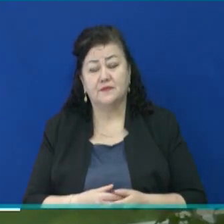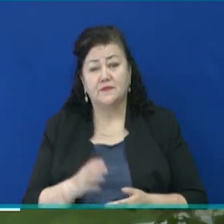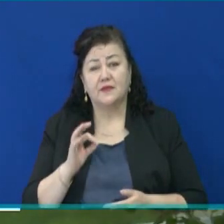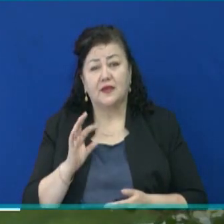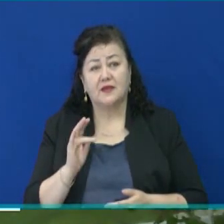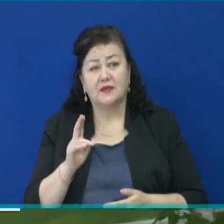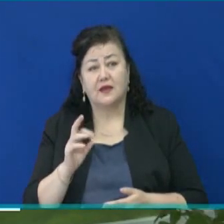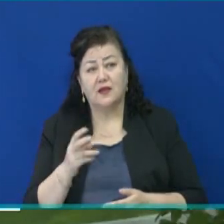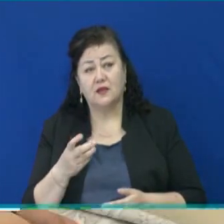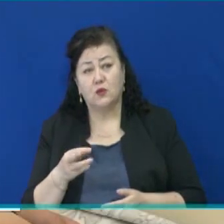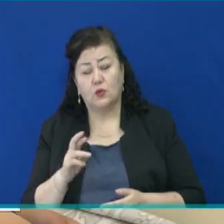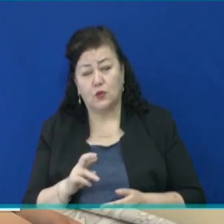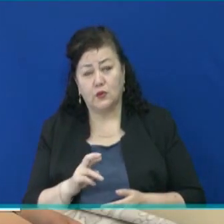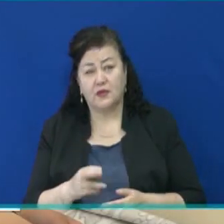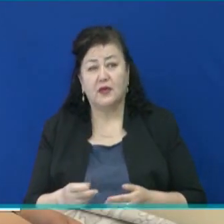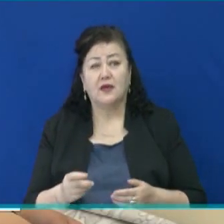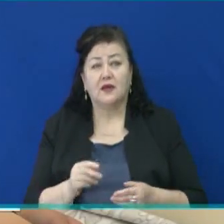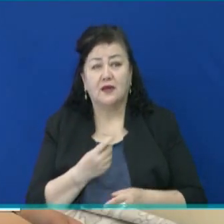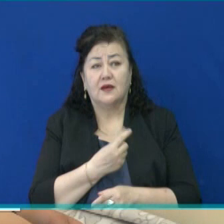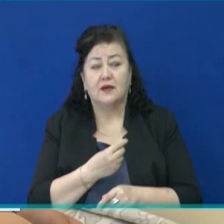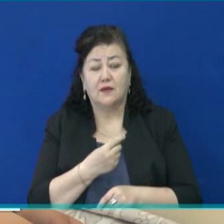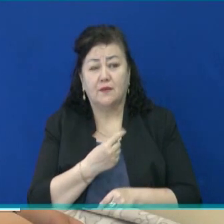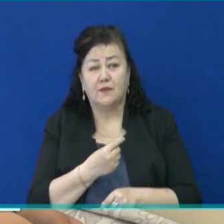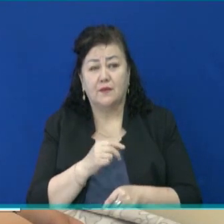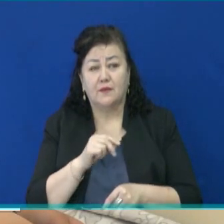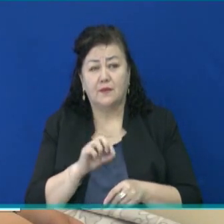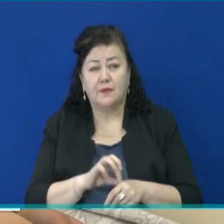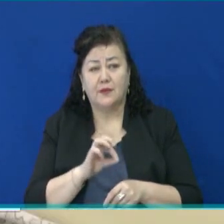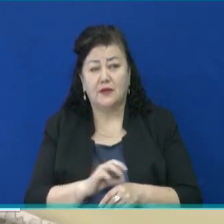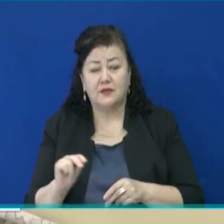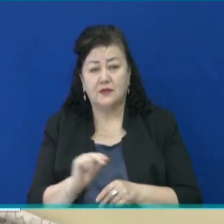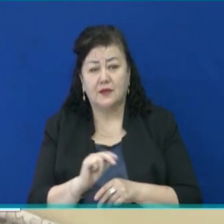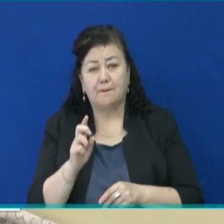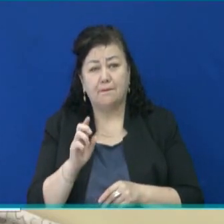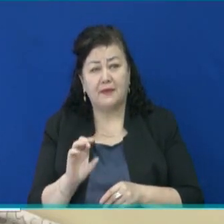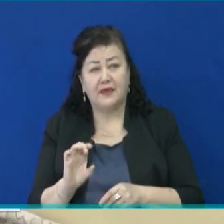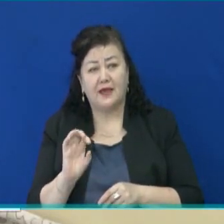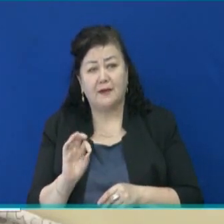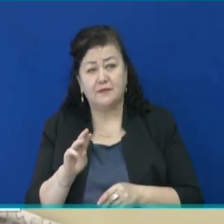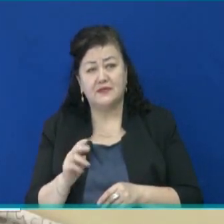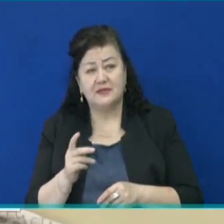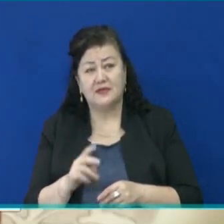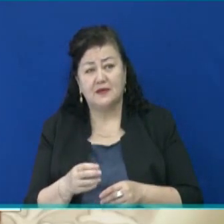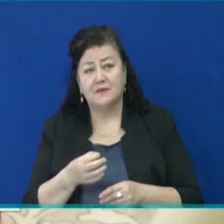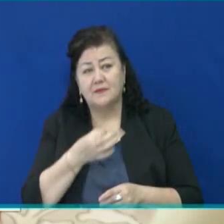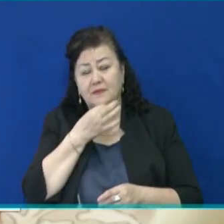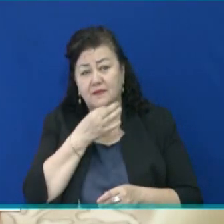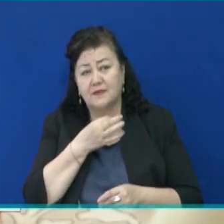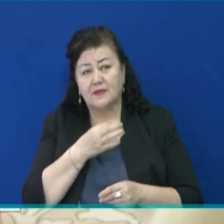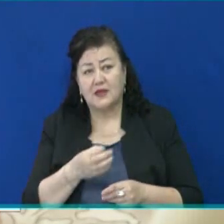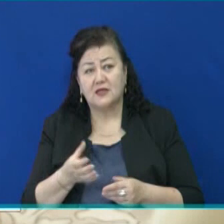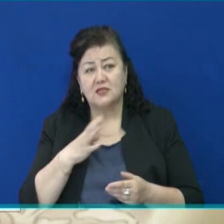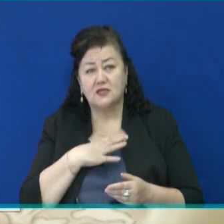Онкологиялық ауруларды емдеуді жабдықтауда жақсара түсті. Семейде биопсияға жасайтын жаңа құрал орнатылған. Ол арқылы омырау обырын операциялық жолмен